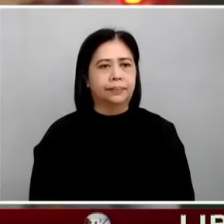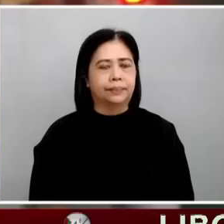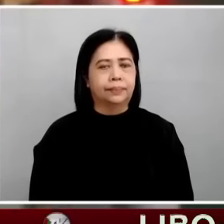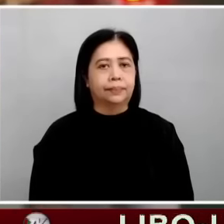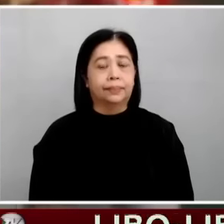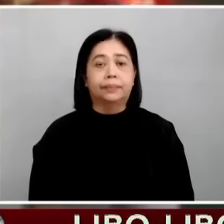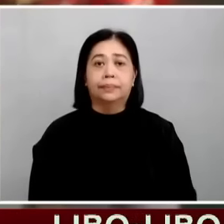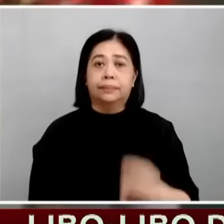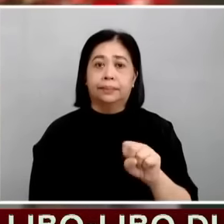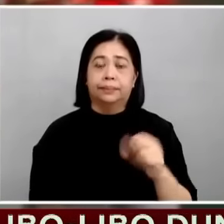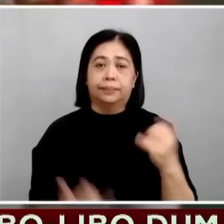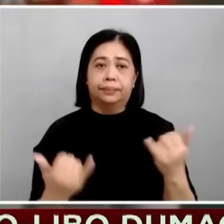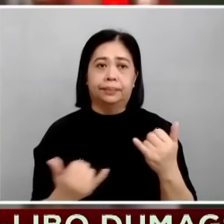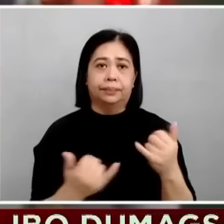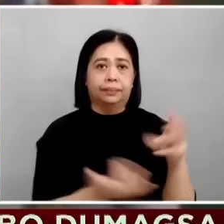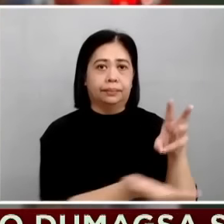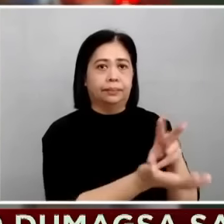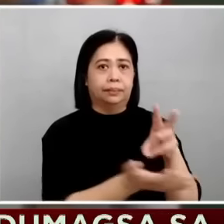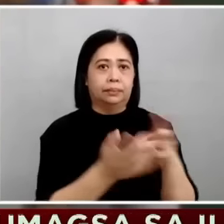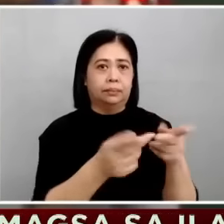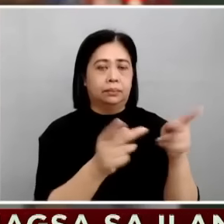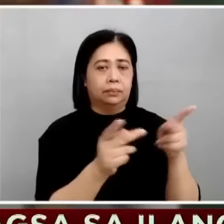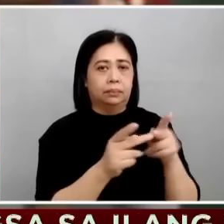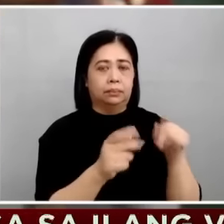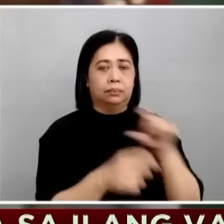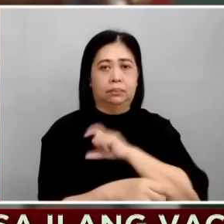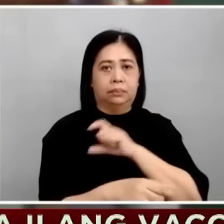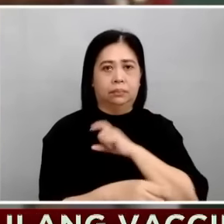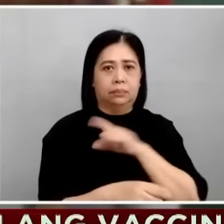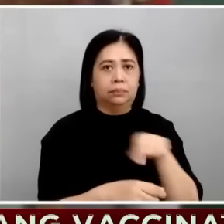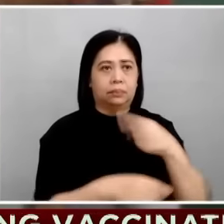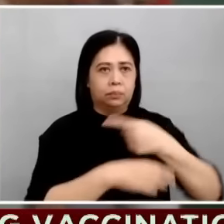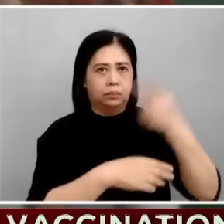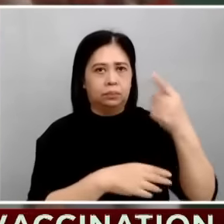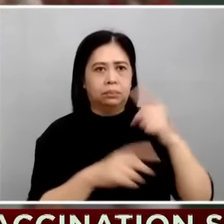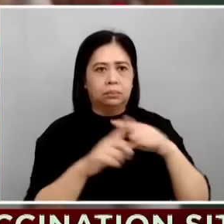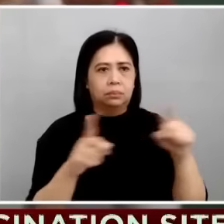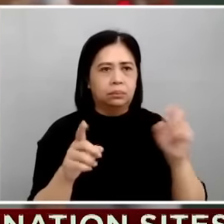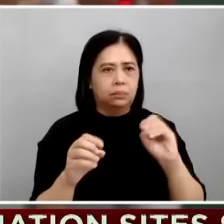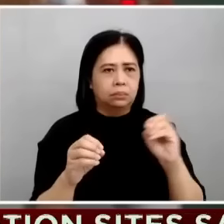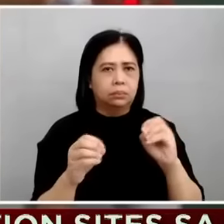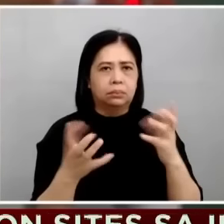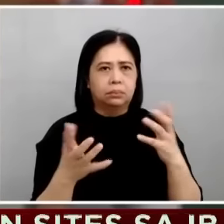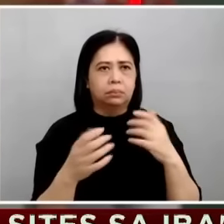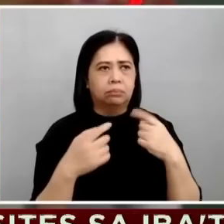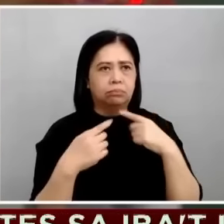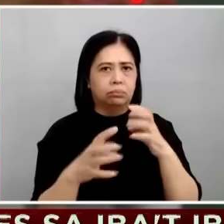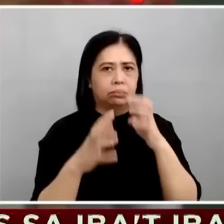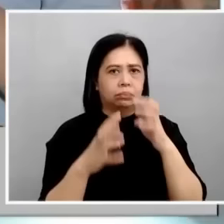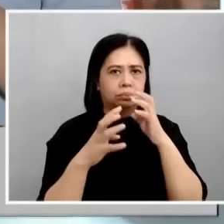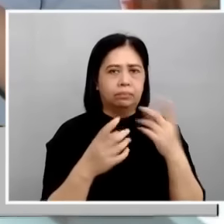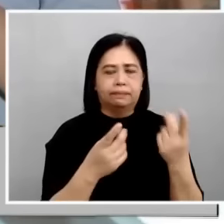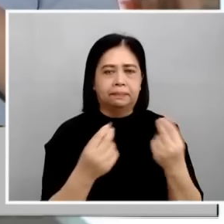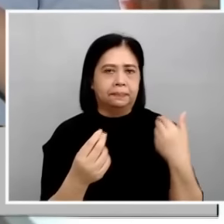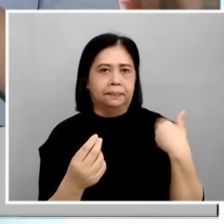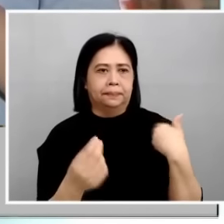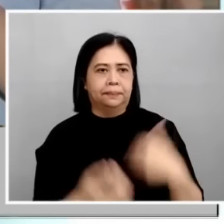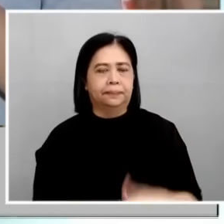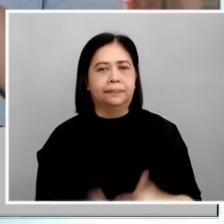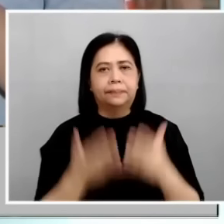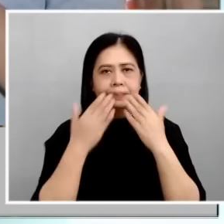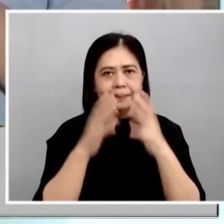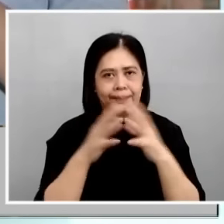Bernadette, sa ngayon nakapwesto ng mga pulis dito sa checkpoint pero wala pang paghihigpit na ipinapatupad. Bernadette. Maraming